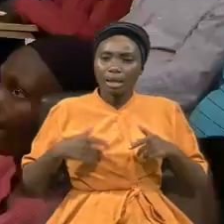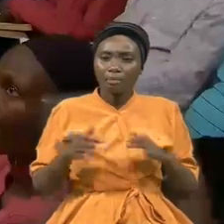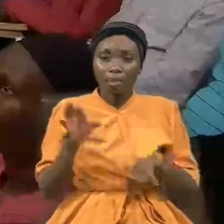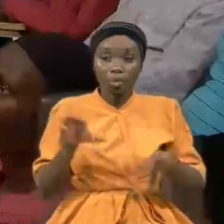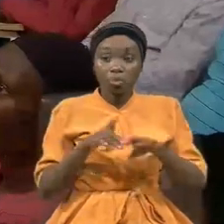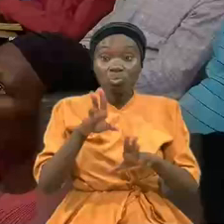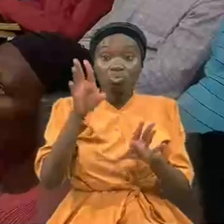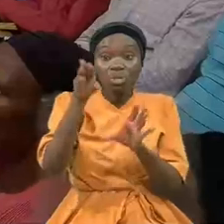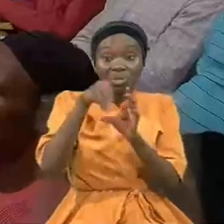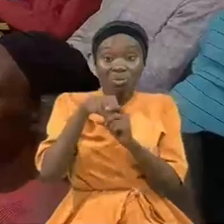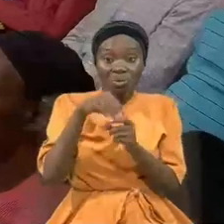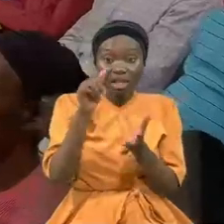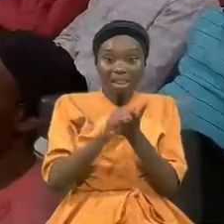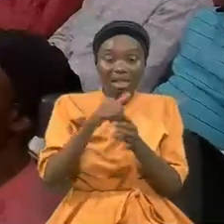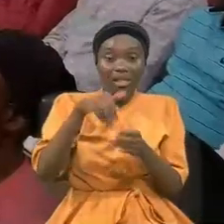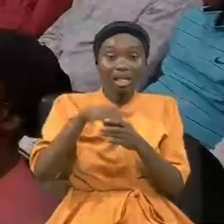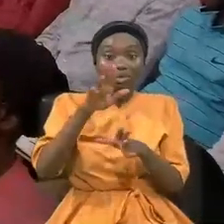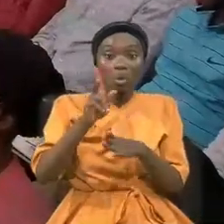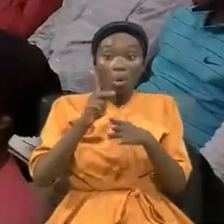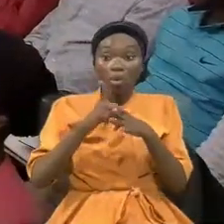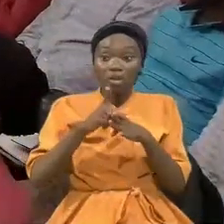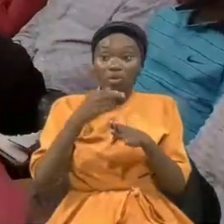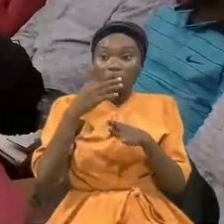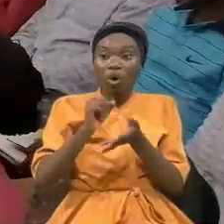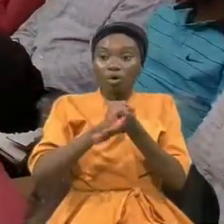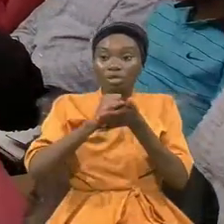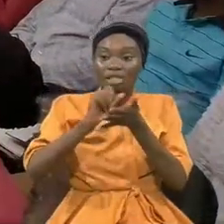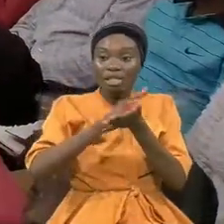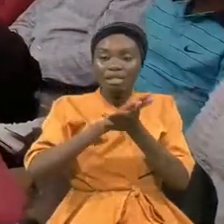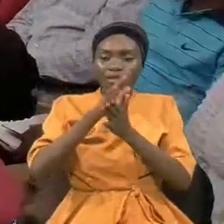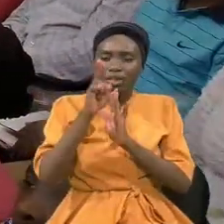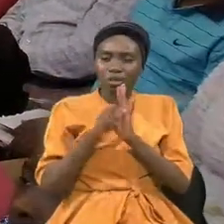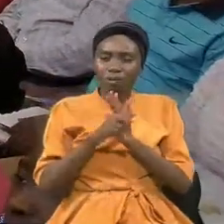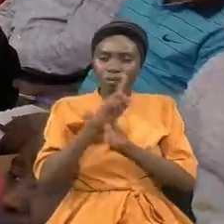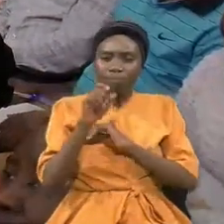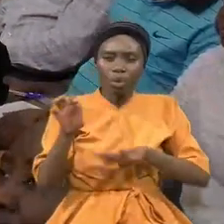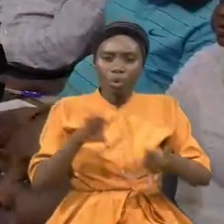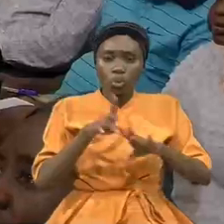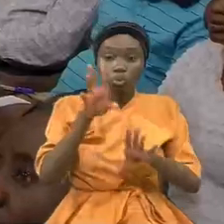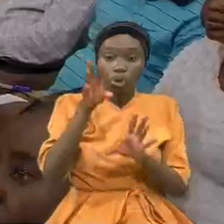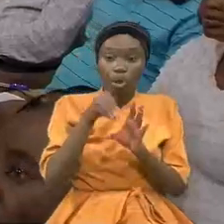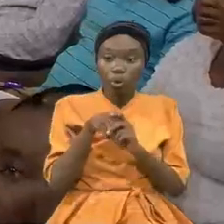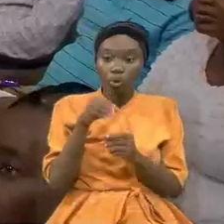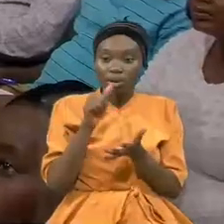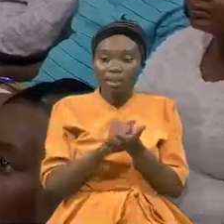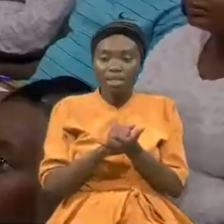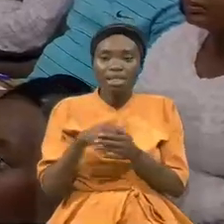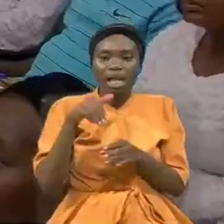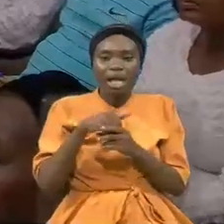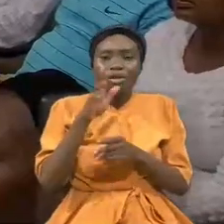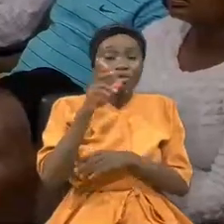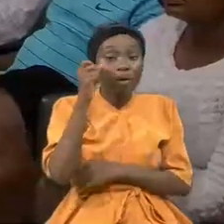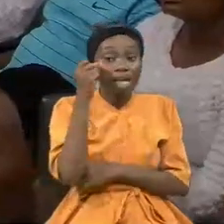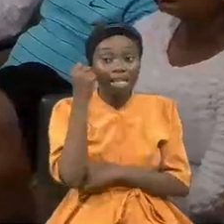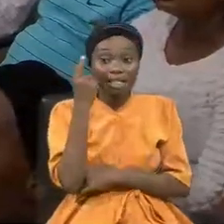votre vie chrétienne? Est-ce que vous incluez cela dans votre profession de sanctification? Est-ce que vous appliquez